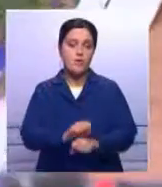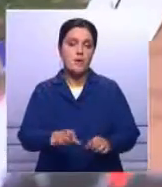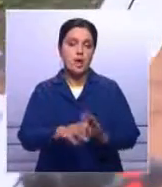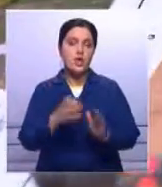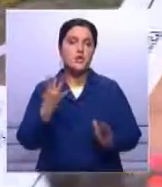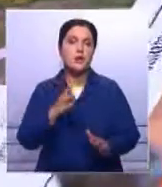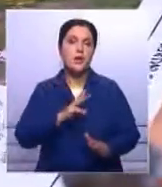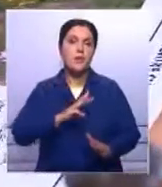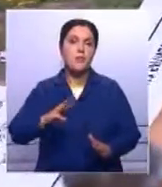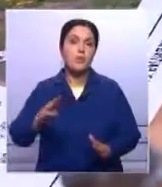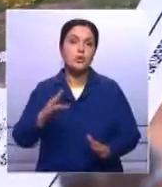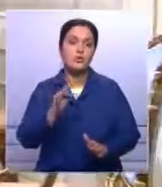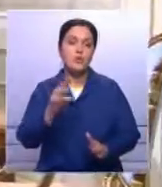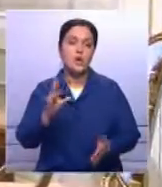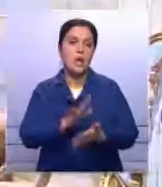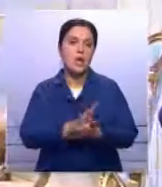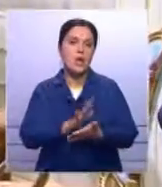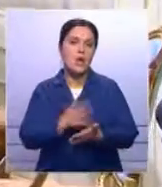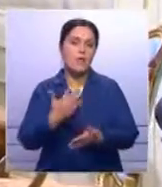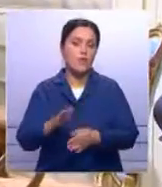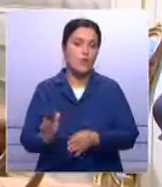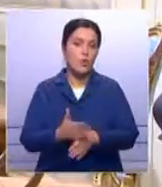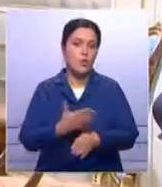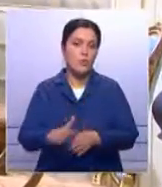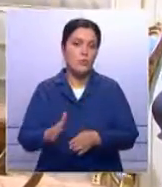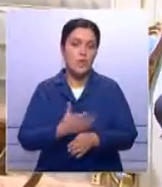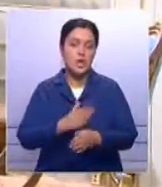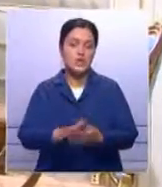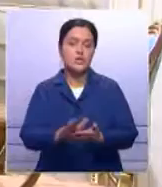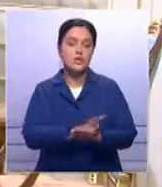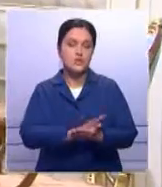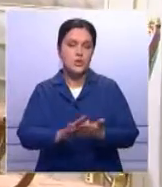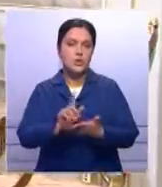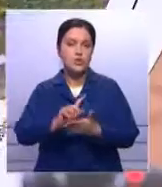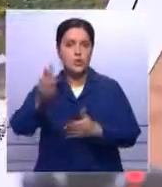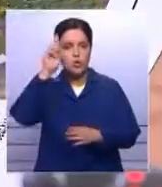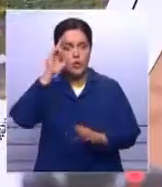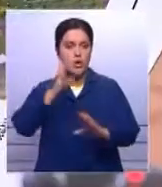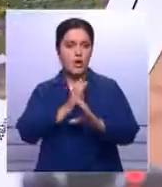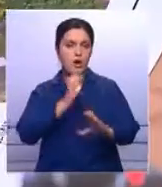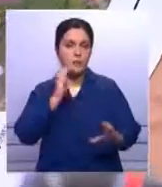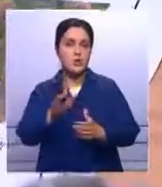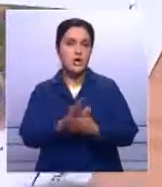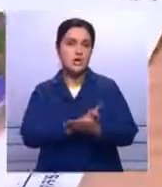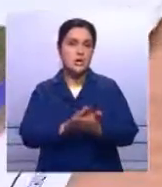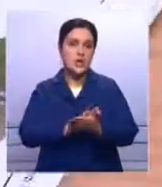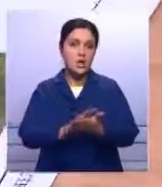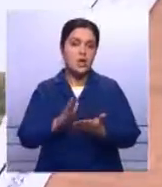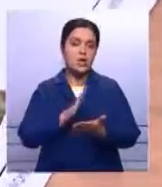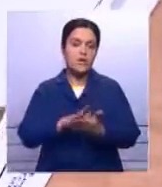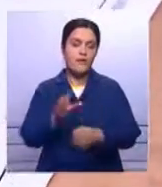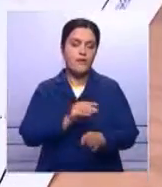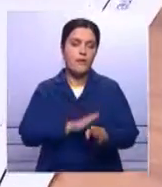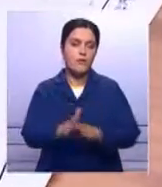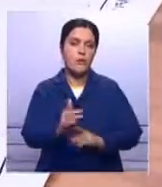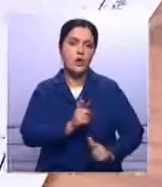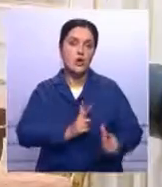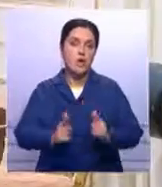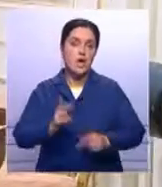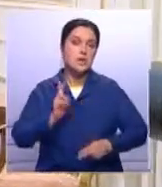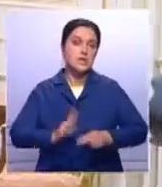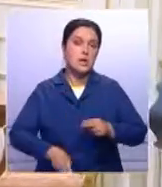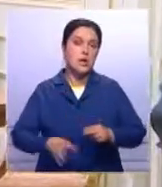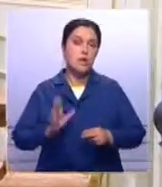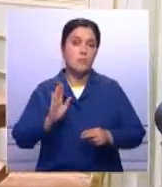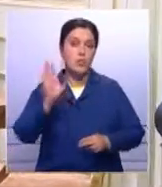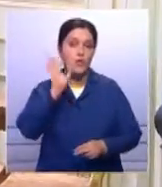миллиона тонн ила вытащили уже. Угу. Ливневая канализация, тоже ваше поручение. Вот левобережная часть Экспо полностью в этом году завершаем.